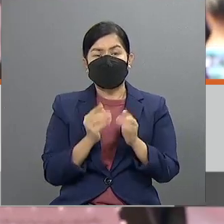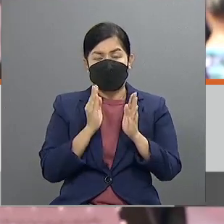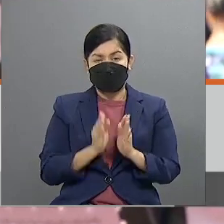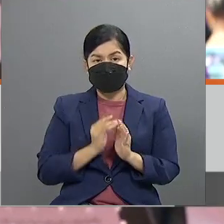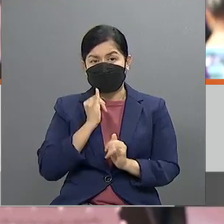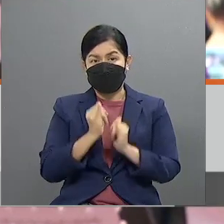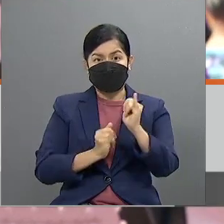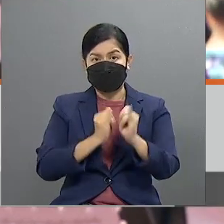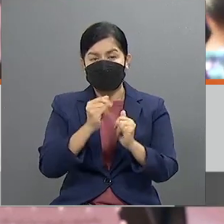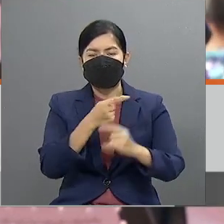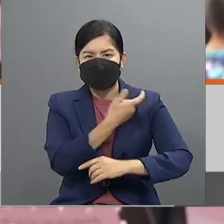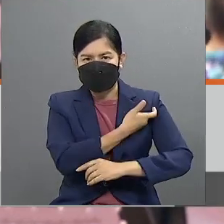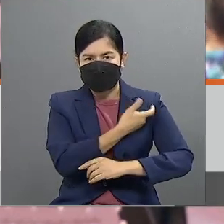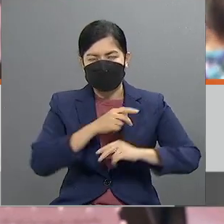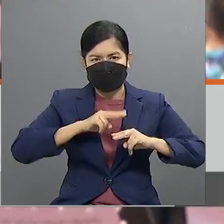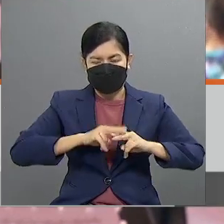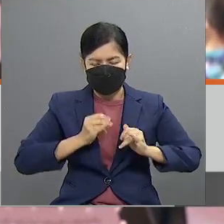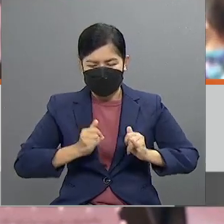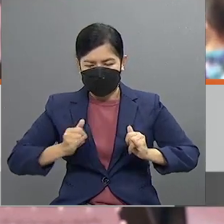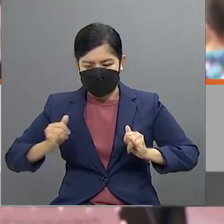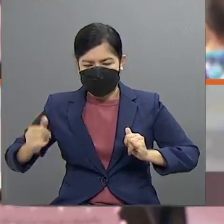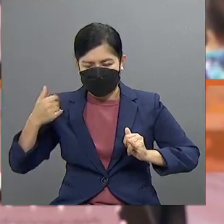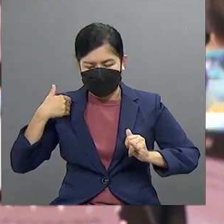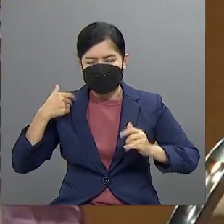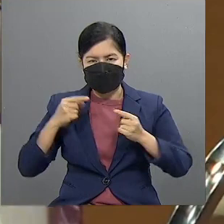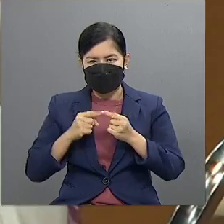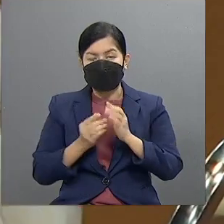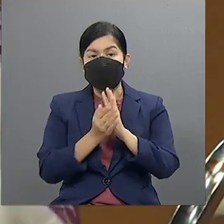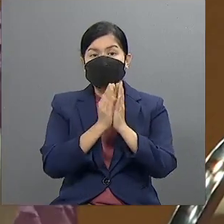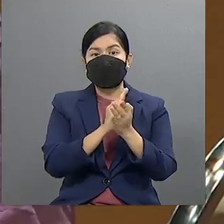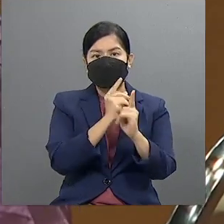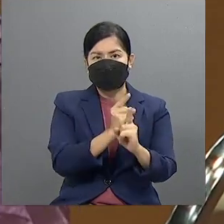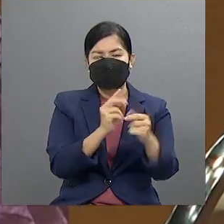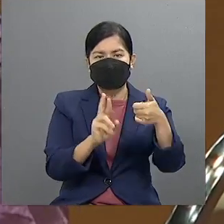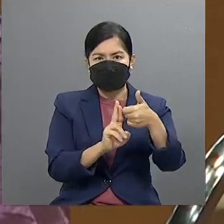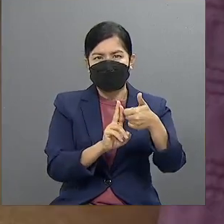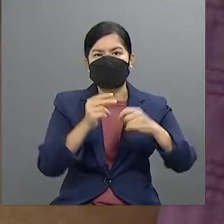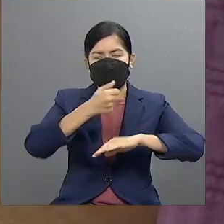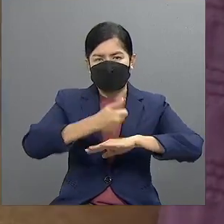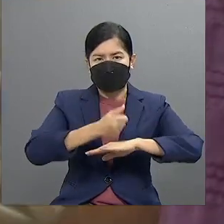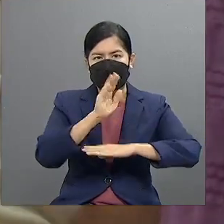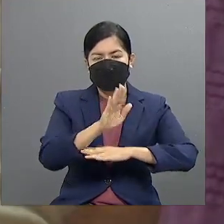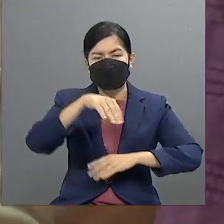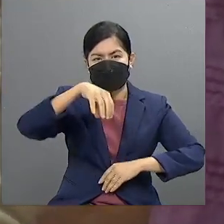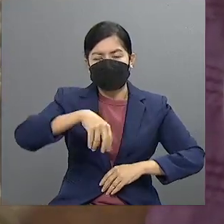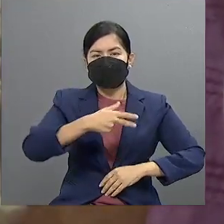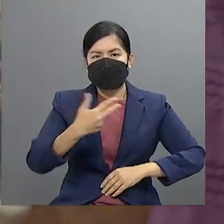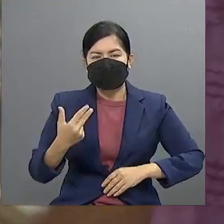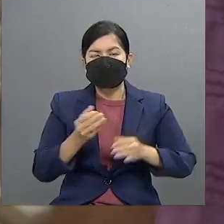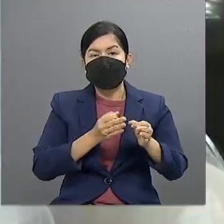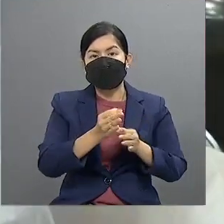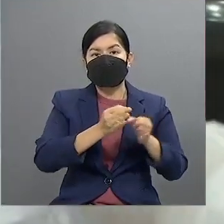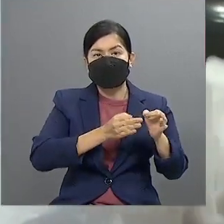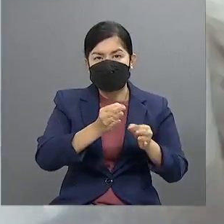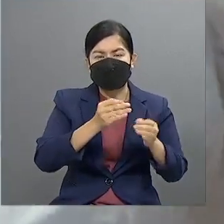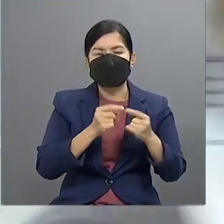อนนี้ในกลุ่มทาร์เก็ตที่ได้มีการเปลี่ยนแปลงไปตามที่ท่านรองผู้อำนวยการสถานีได้ชี้แจงนะคะทางโรงพยาบาลเองมีการยกระดับมาตรการ